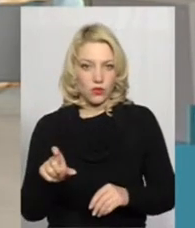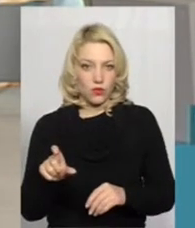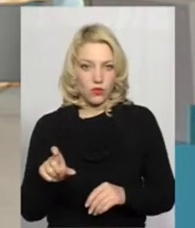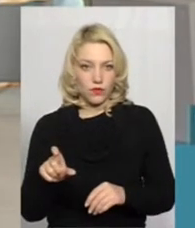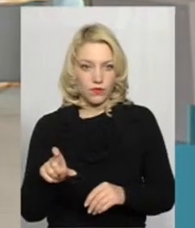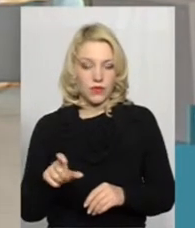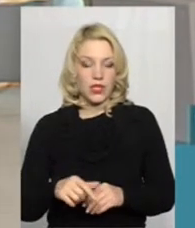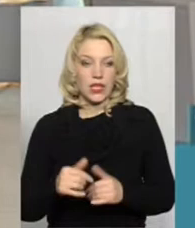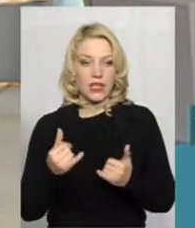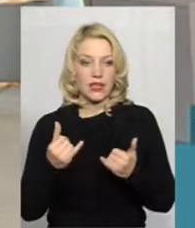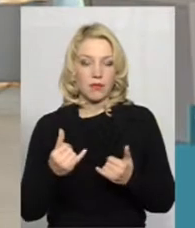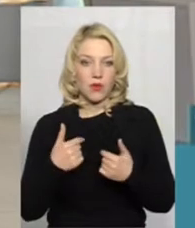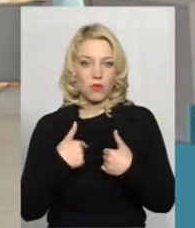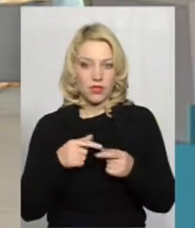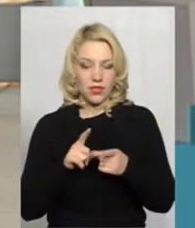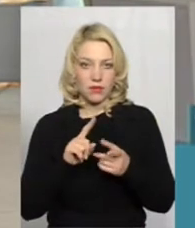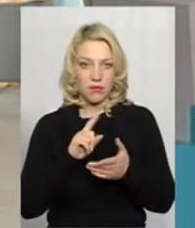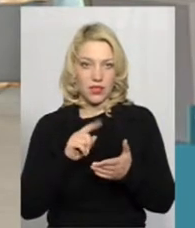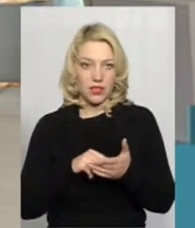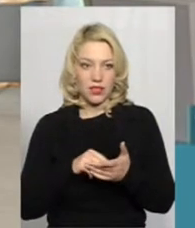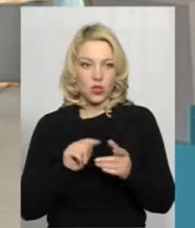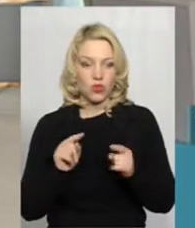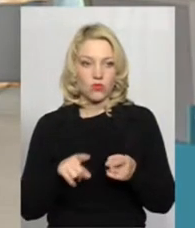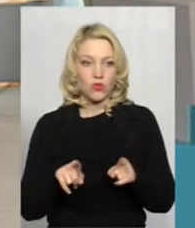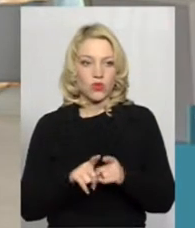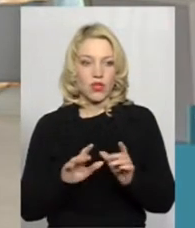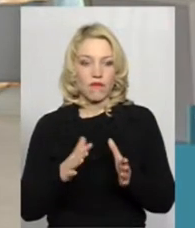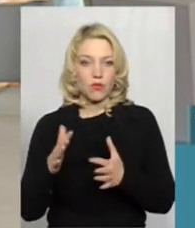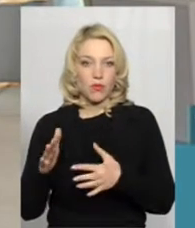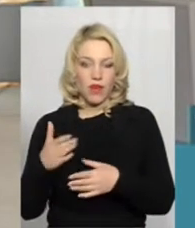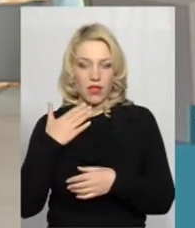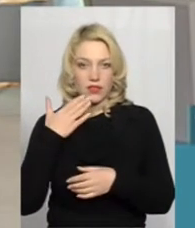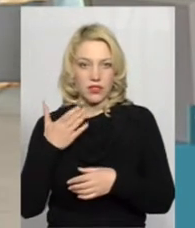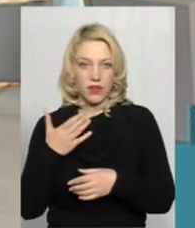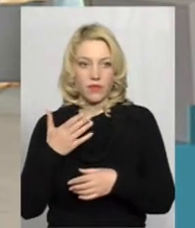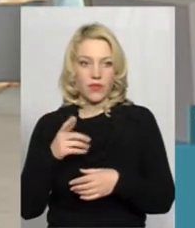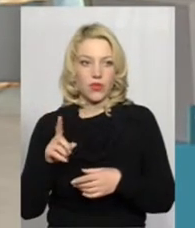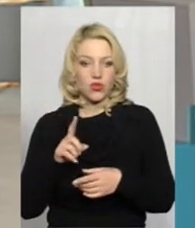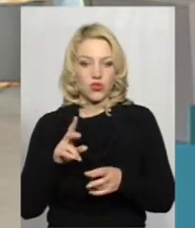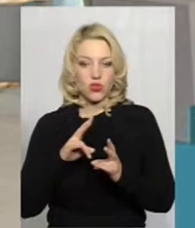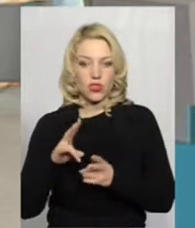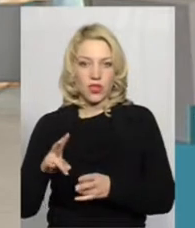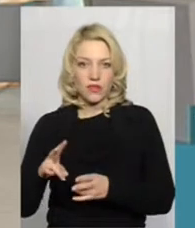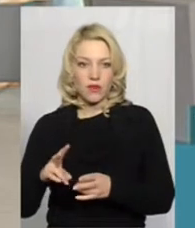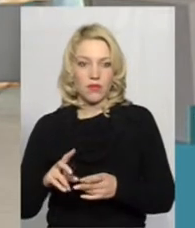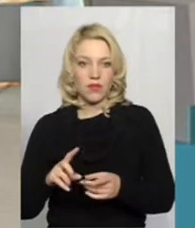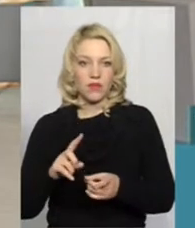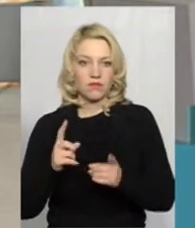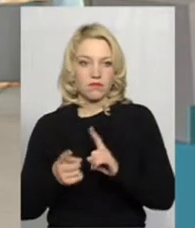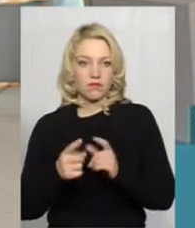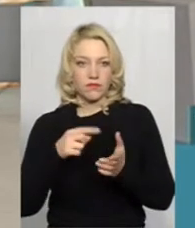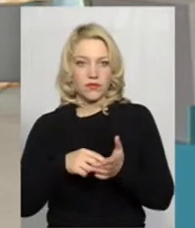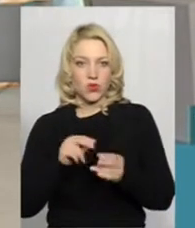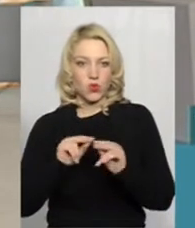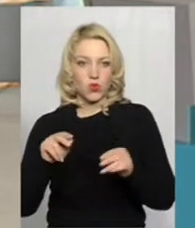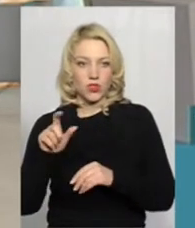І тепер от у мене таке питання, чому так відбувається, от що жертвами стають і вчителі? До речі,